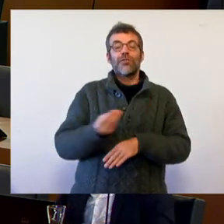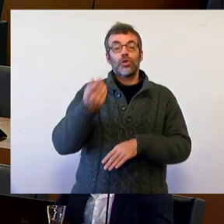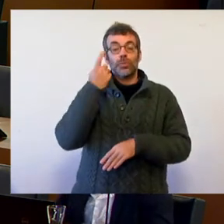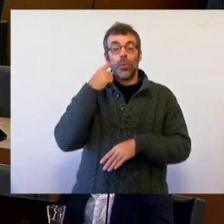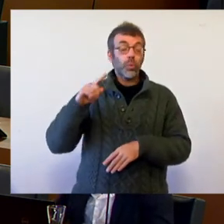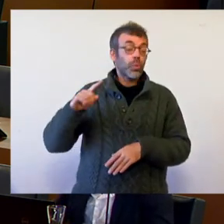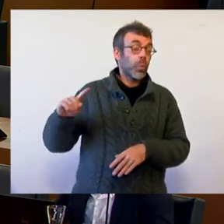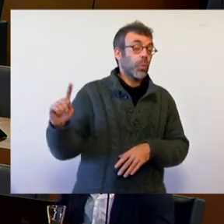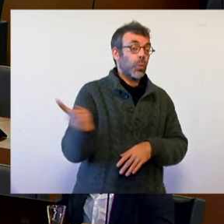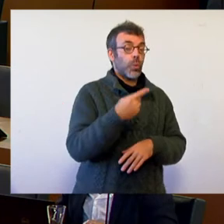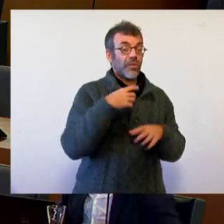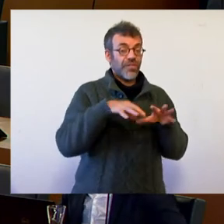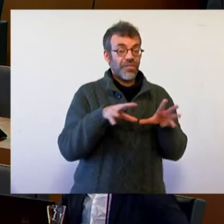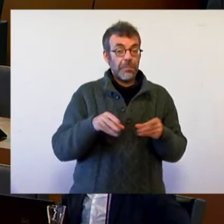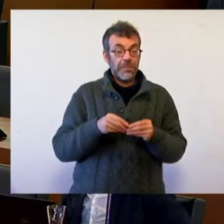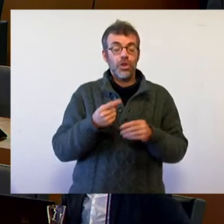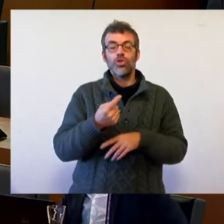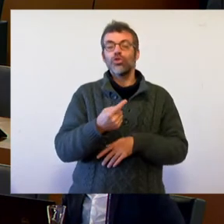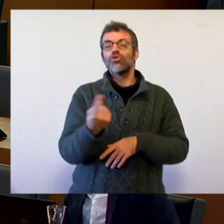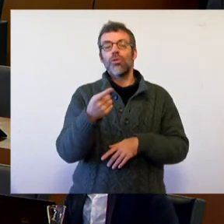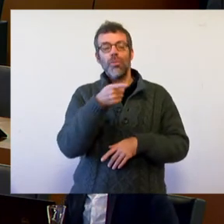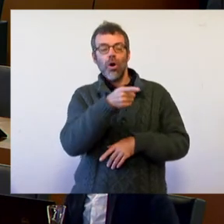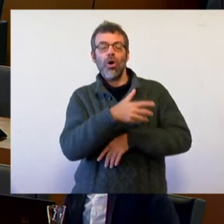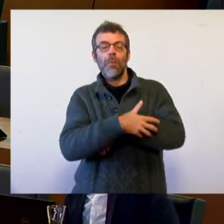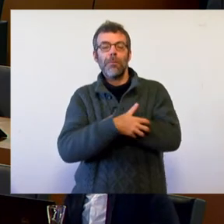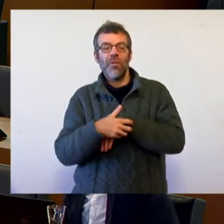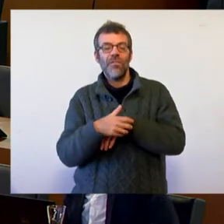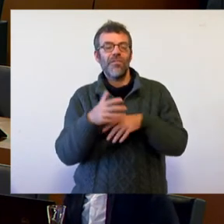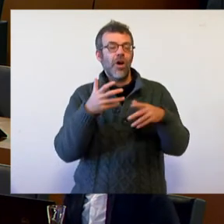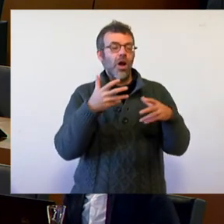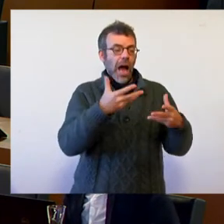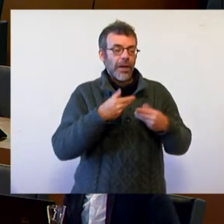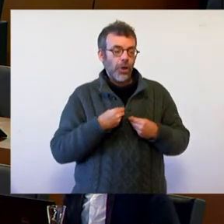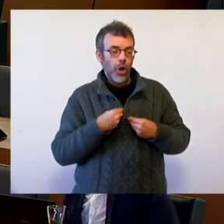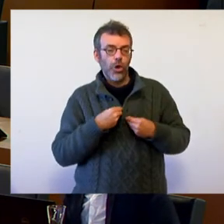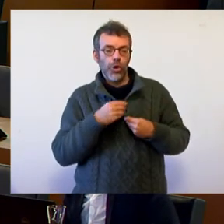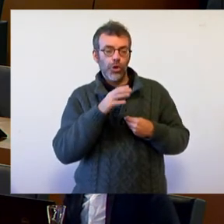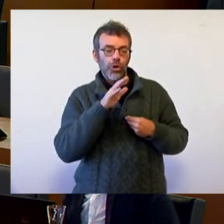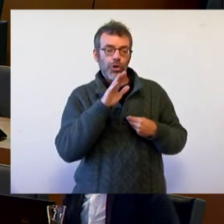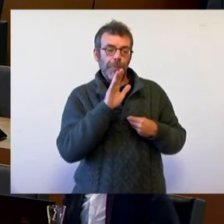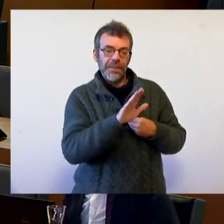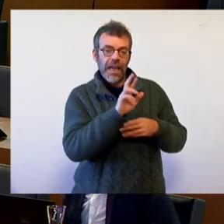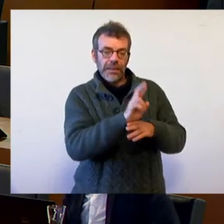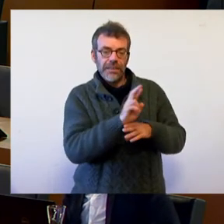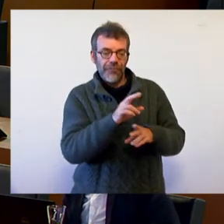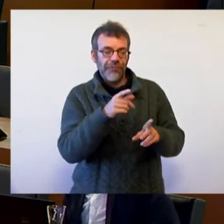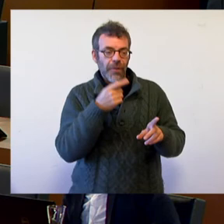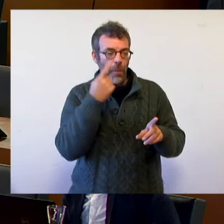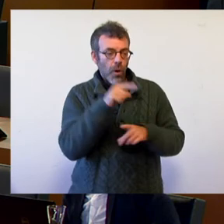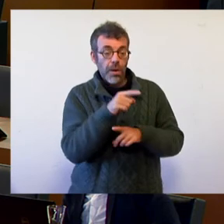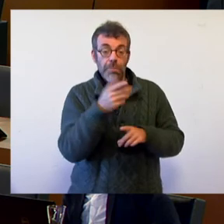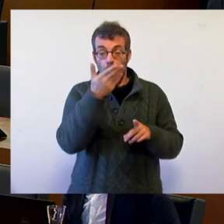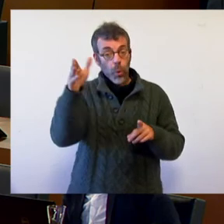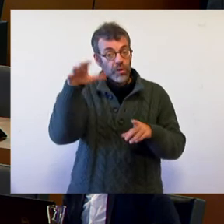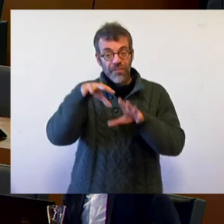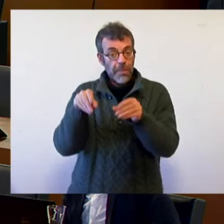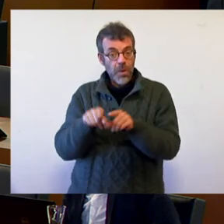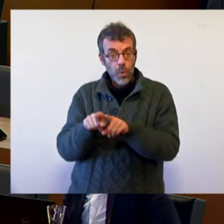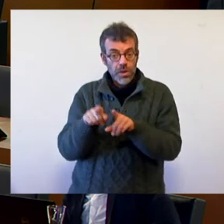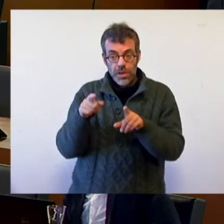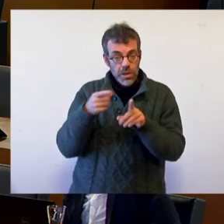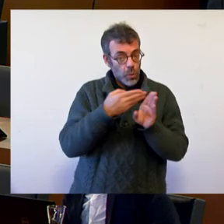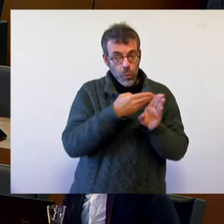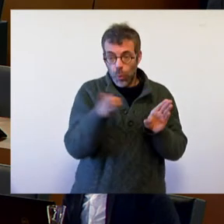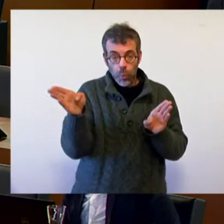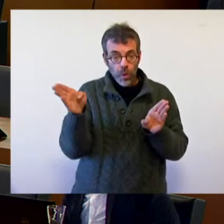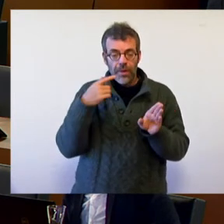les familles et pas seulement celles qui bénéficieraient d'un mode d'accueil. Et c'est pourquoi, et de façon inédite, la délégation